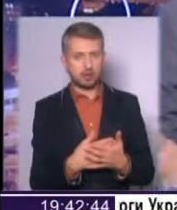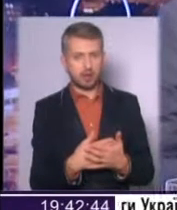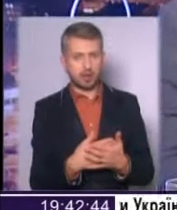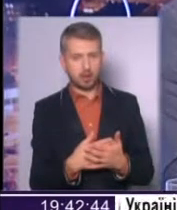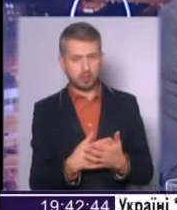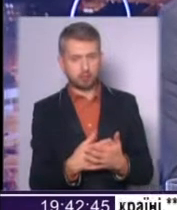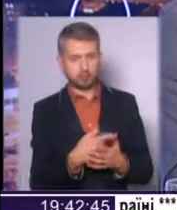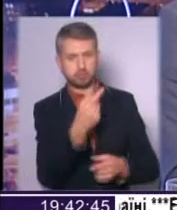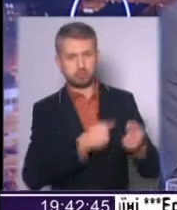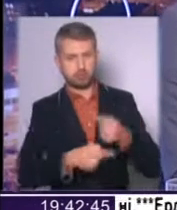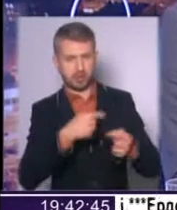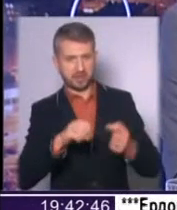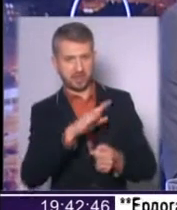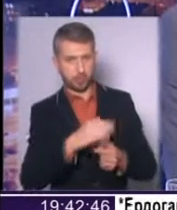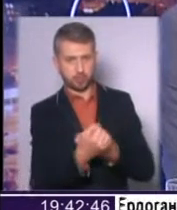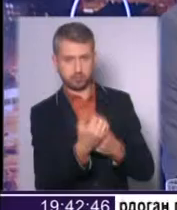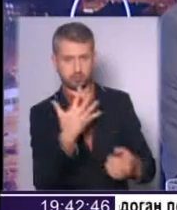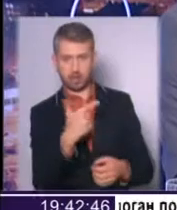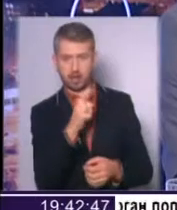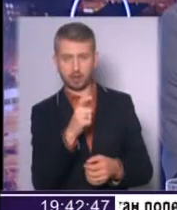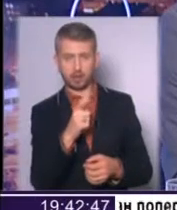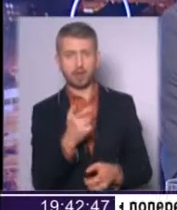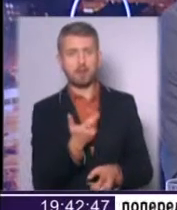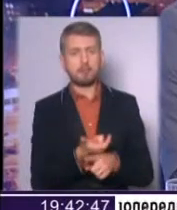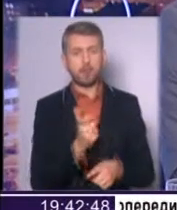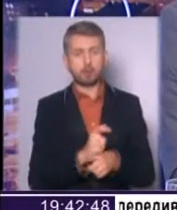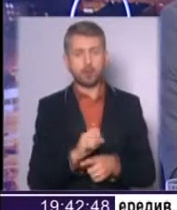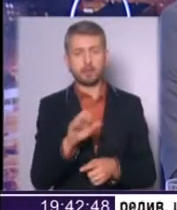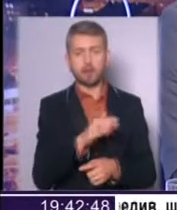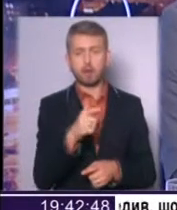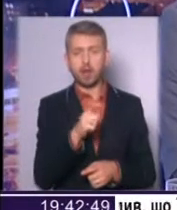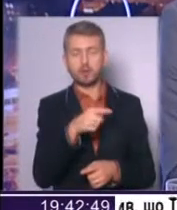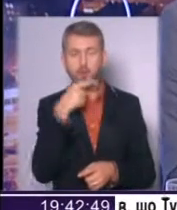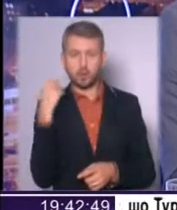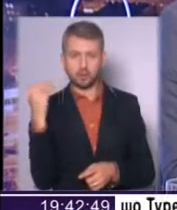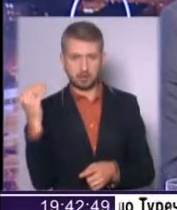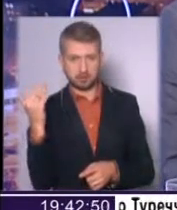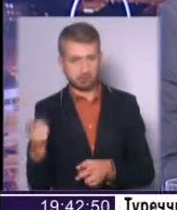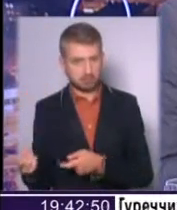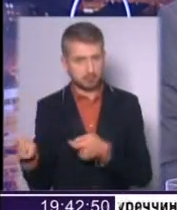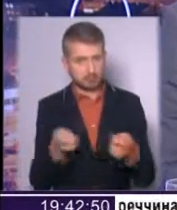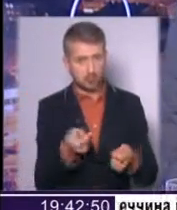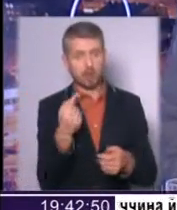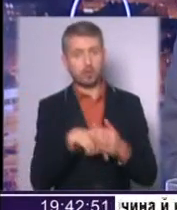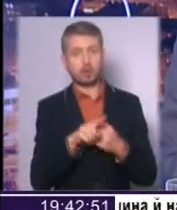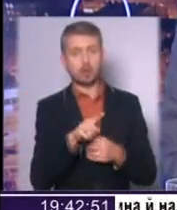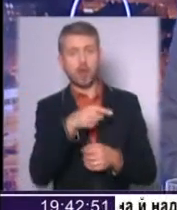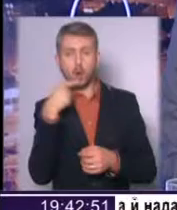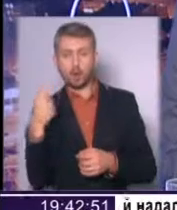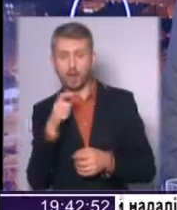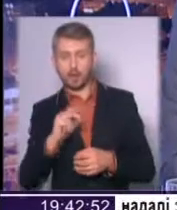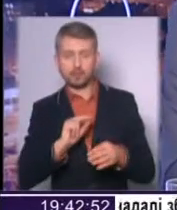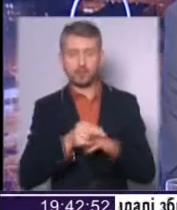просто. І адже ті компанії, де він заявляє, що іноземні